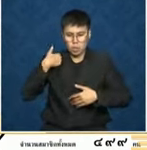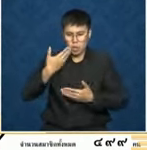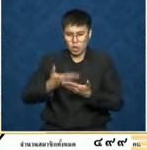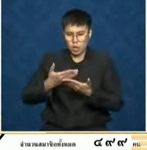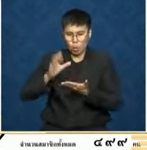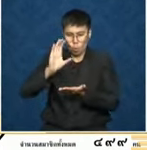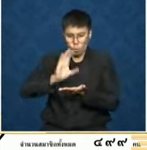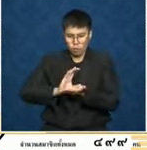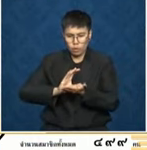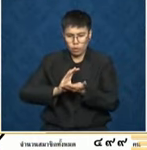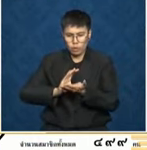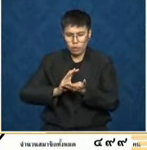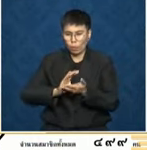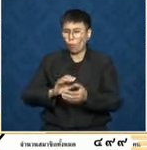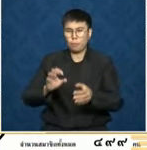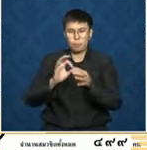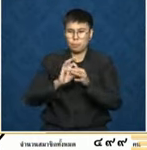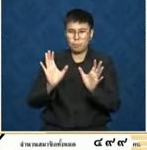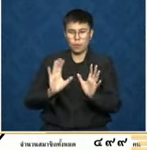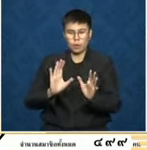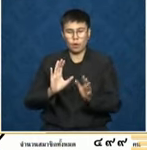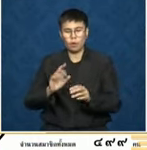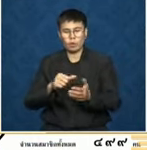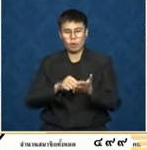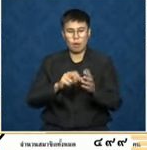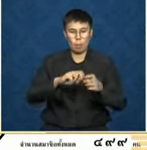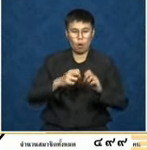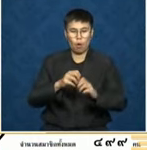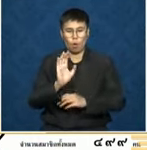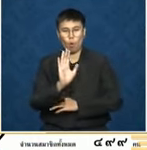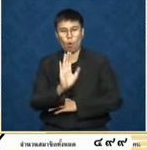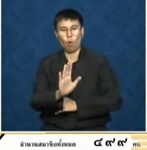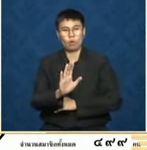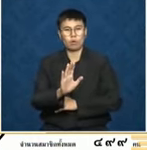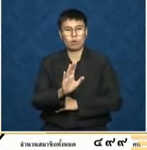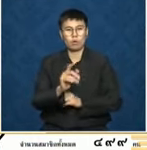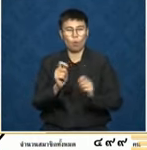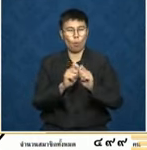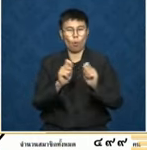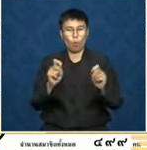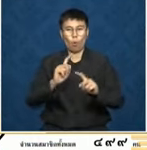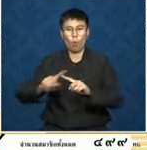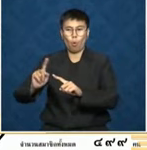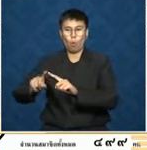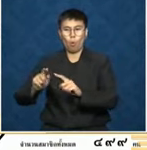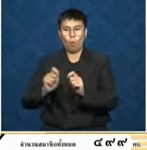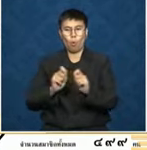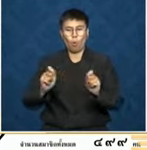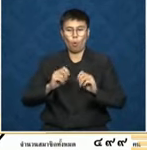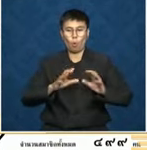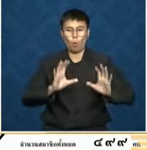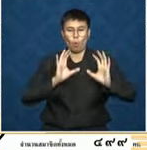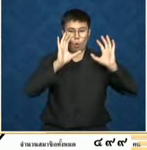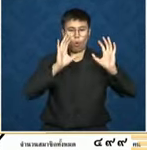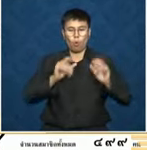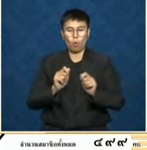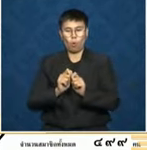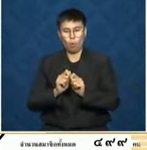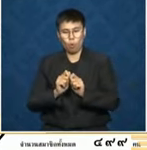าณเนี่ยมันไม่สอดรับกับข้อเท็จจริงที่นำไปสู่การแก้ปัญหาขององค์กรทั้งหมดไม่ว่าจะเป็นองค์กรภาครัฐองค์ก